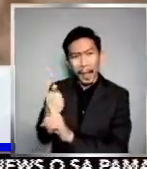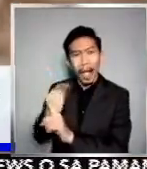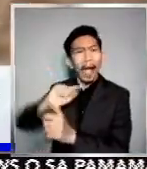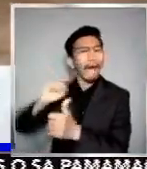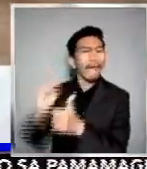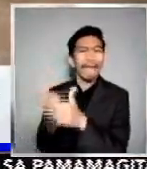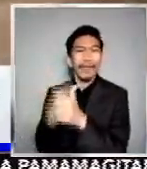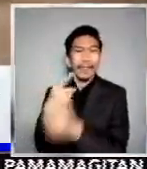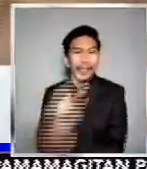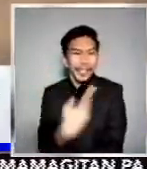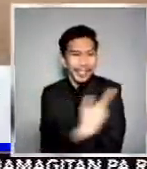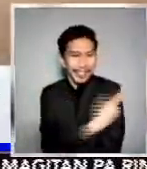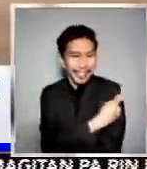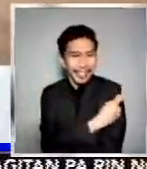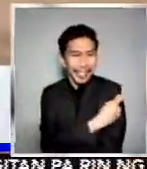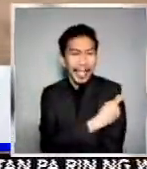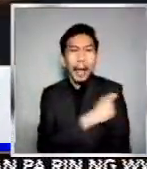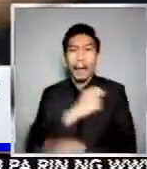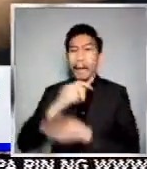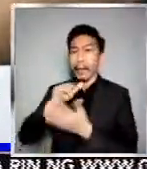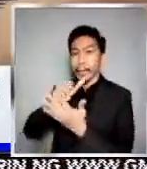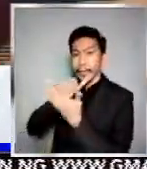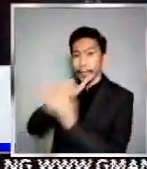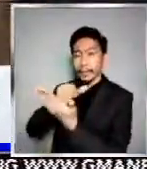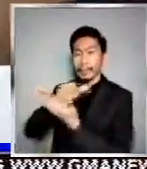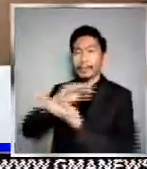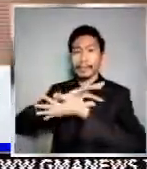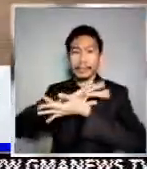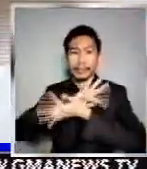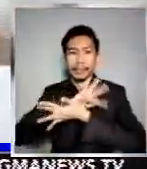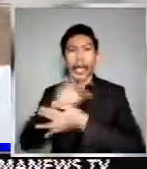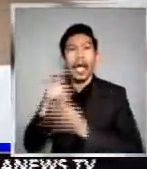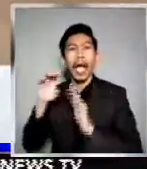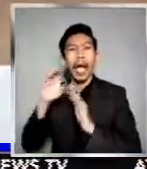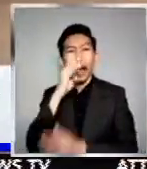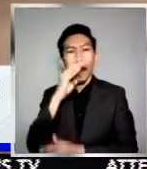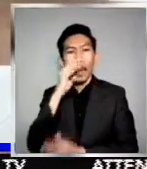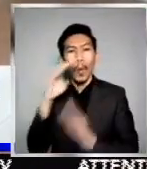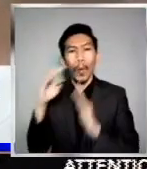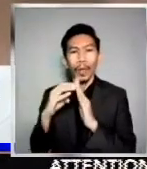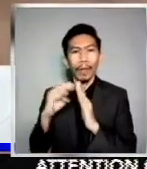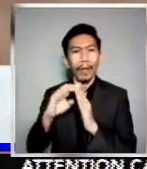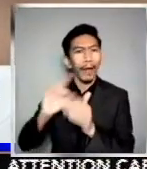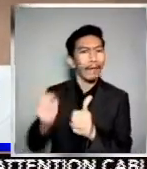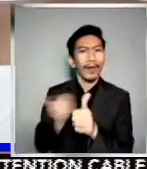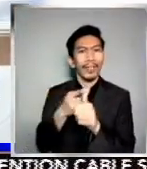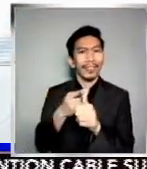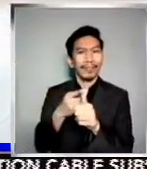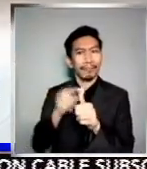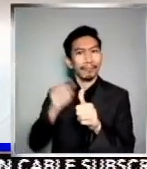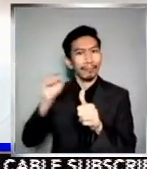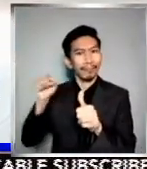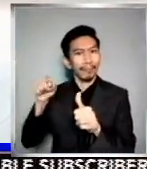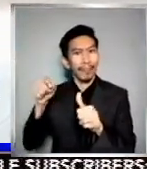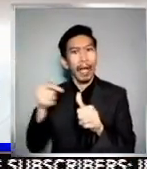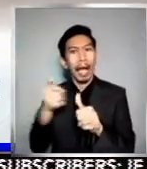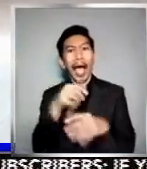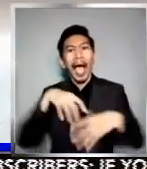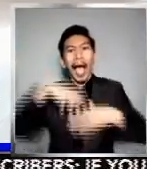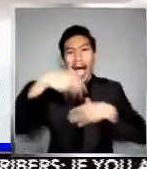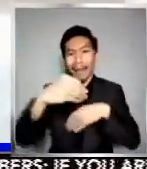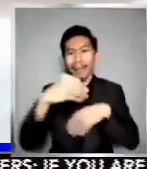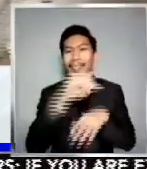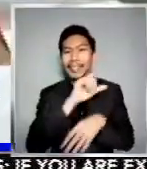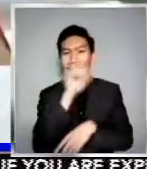kontra COVID-19 sa Cebu City, ang kauna-unahang pagbabakuna sa labas ng Luzon. Si DOH Undersecretary